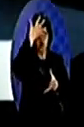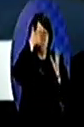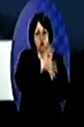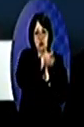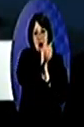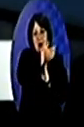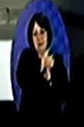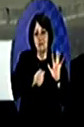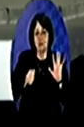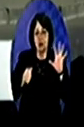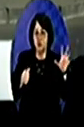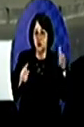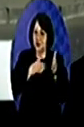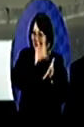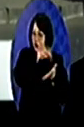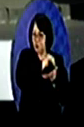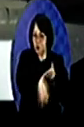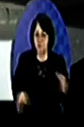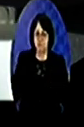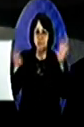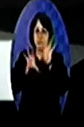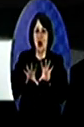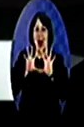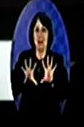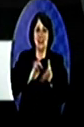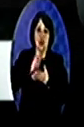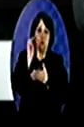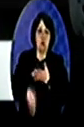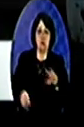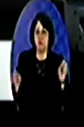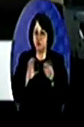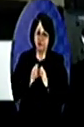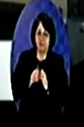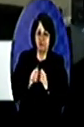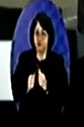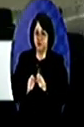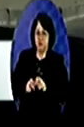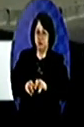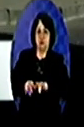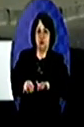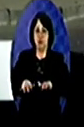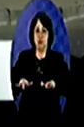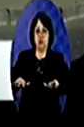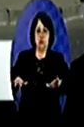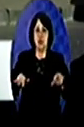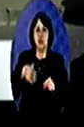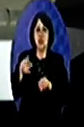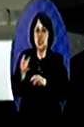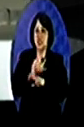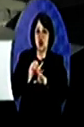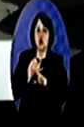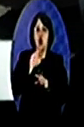ингэж 285 айлын дунд нэг дид бүтэц бүхий сервисийг бий болгоод тэндээсээ л одоо бүх инженерийн шугам сүлж